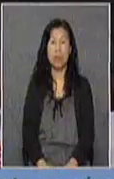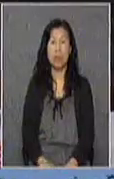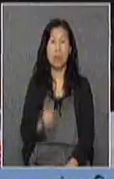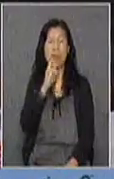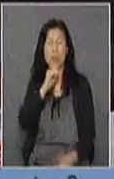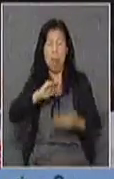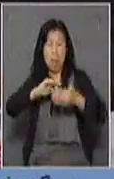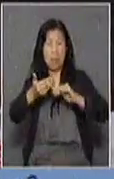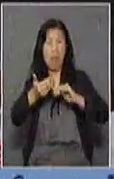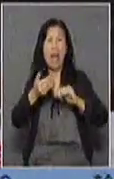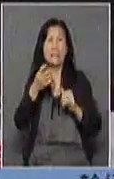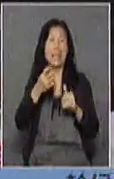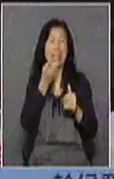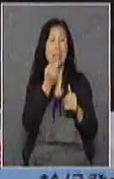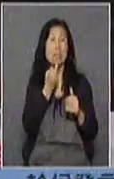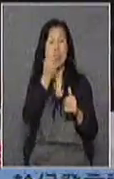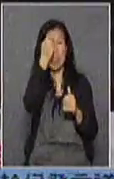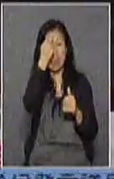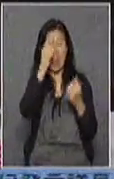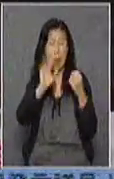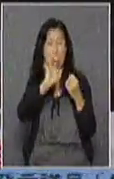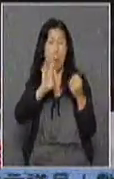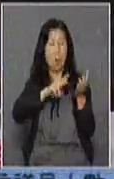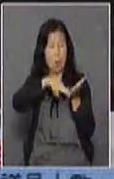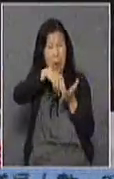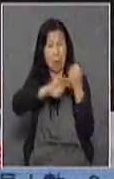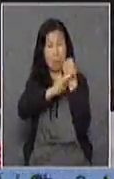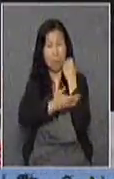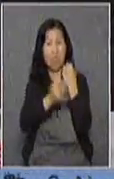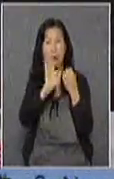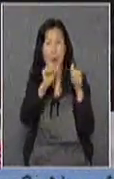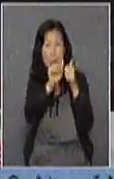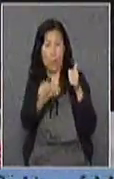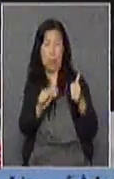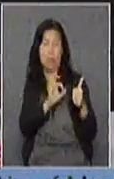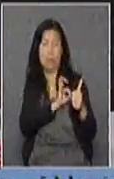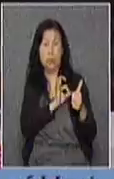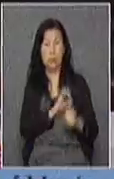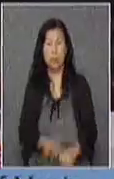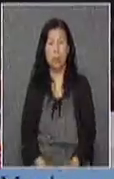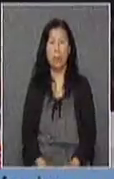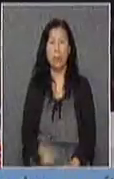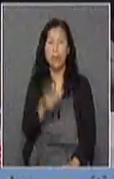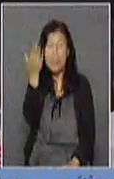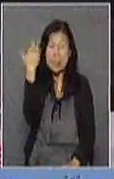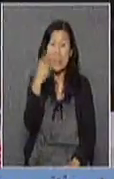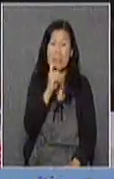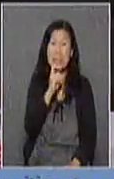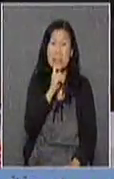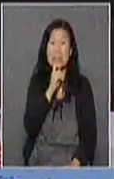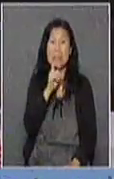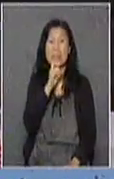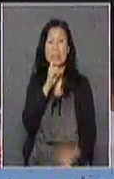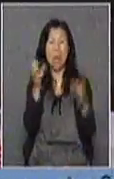歧視問題上是沒有立法，亦都沒有委員會，連原本有的諮詢都